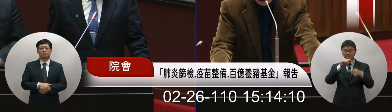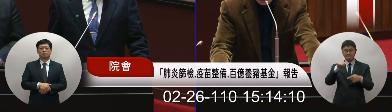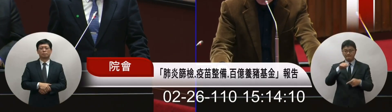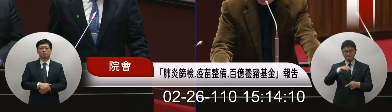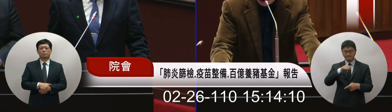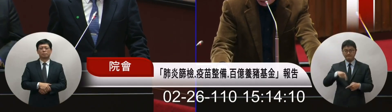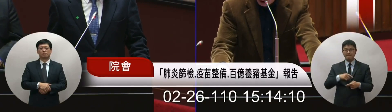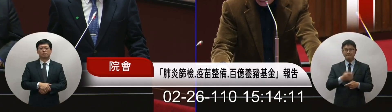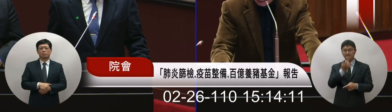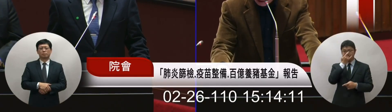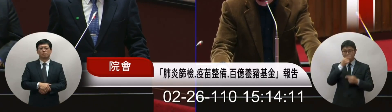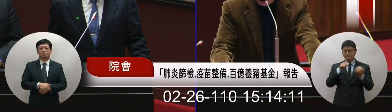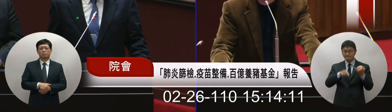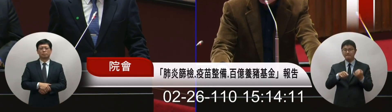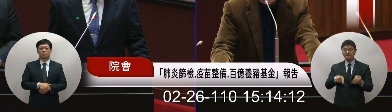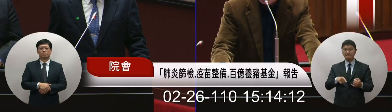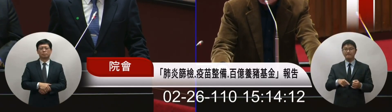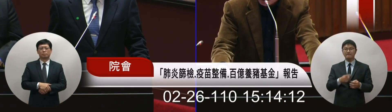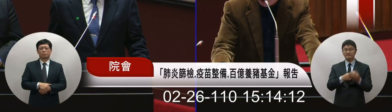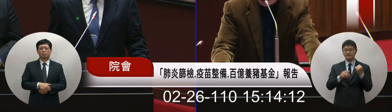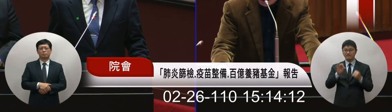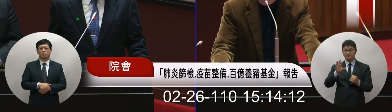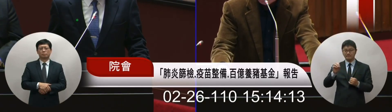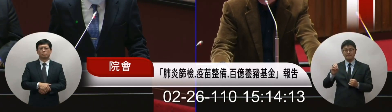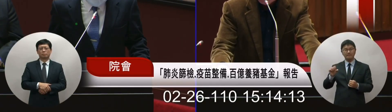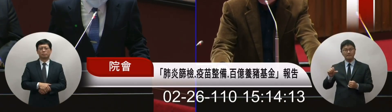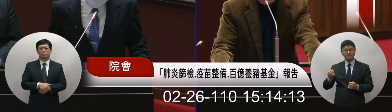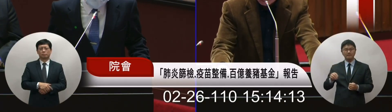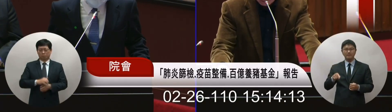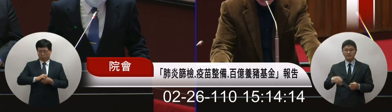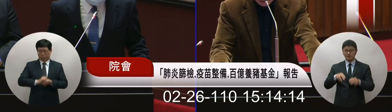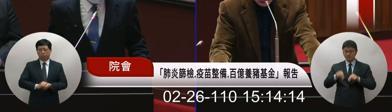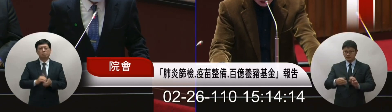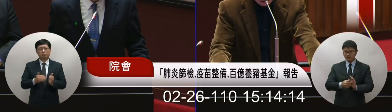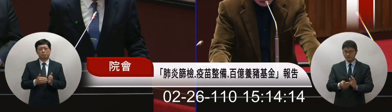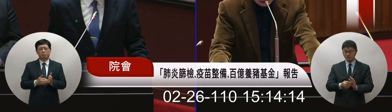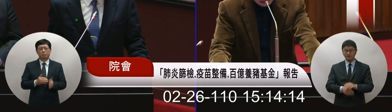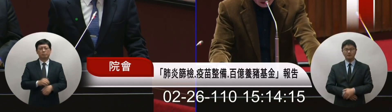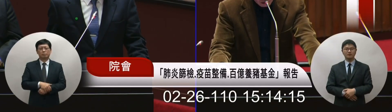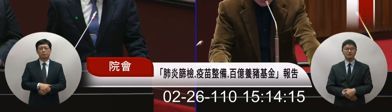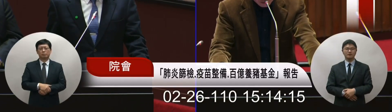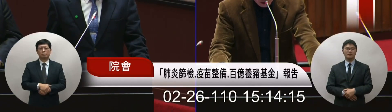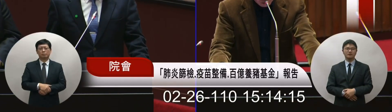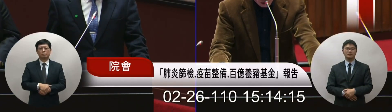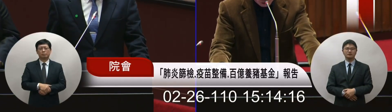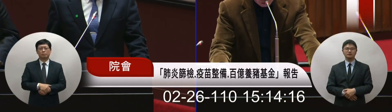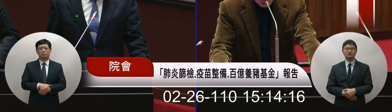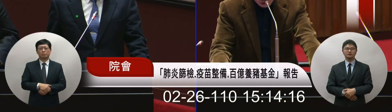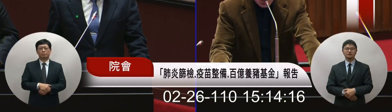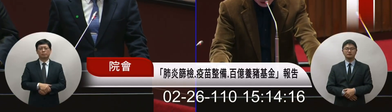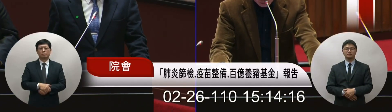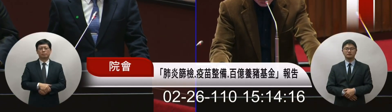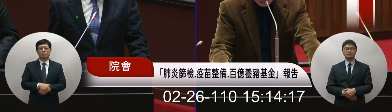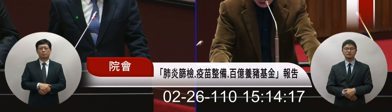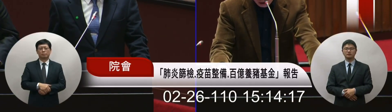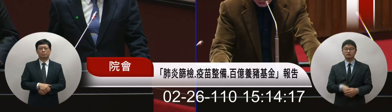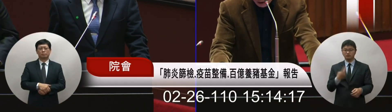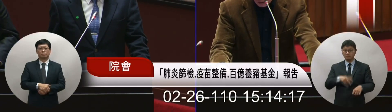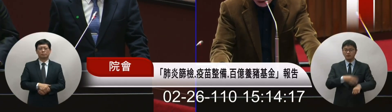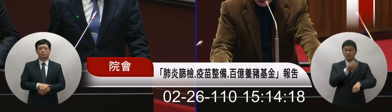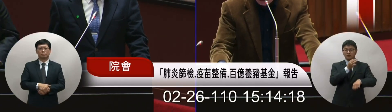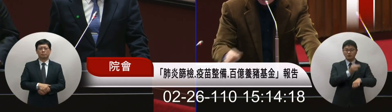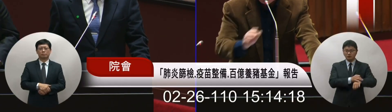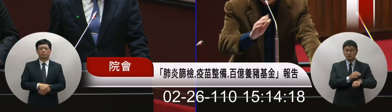505万剂，这个已经签约，第二季供应，这也确定了吗？ 这也是确定的。 那辉瑞的部分